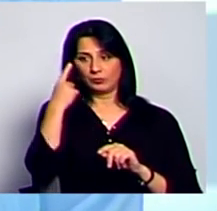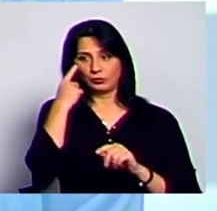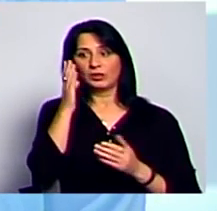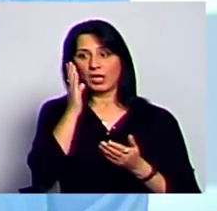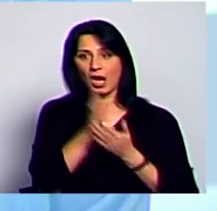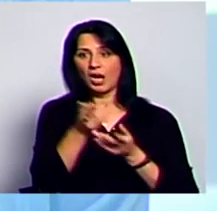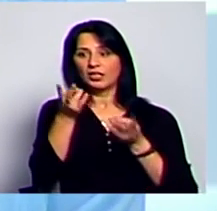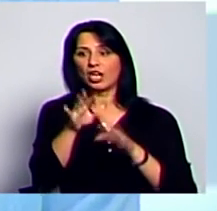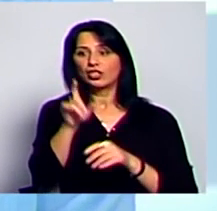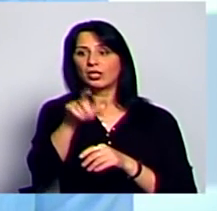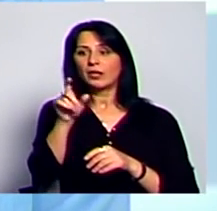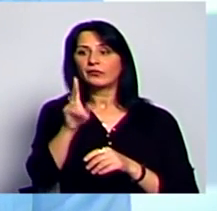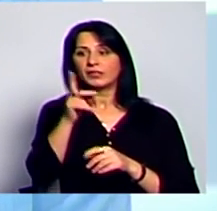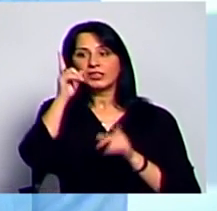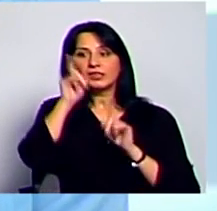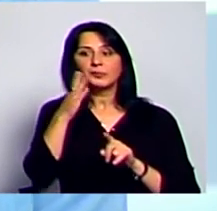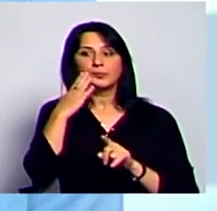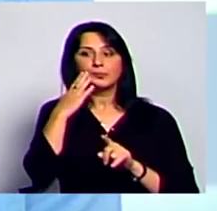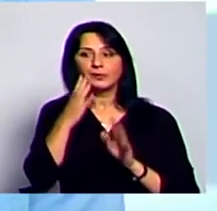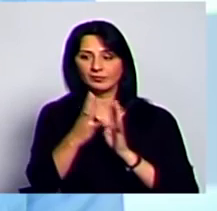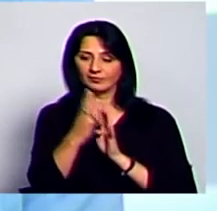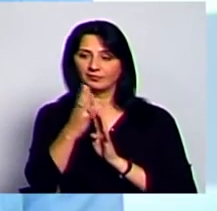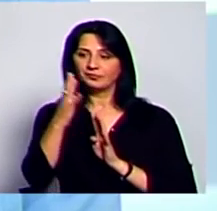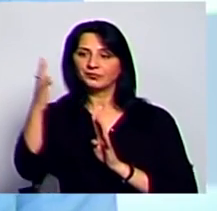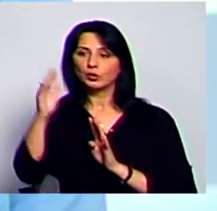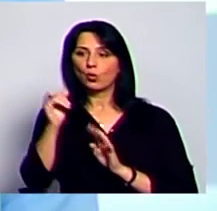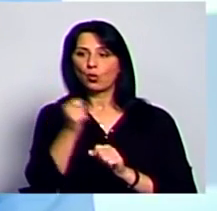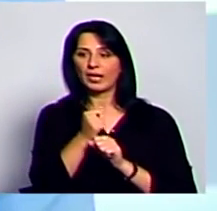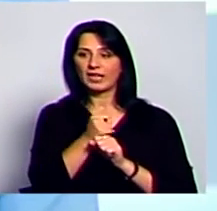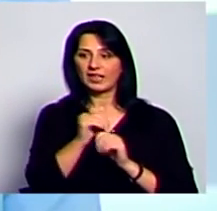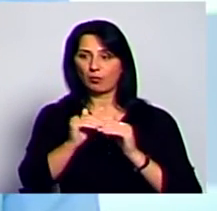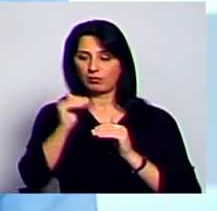არის შემორჩენილი ის ხალხი, რომელმაც იცის ეს ტერასები როგორ